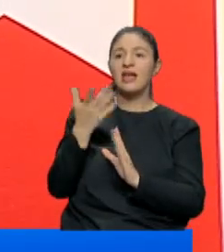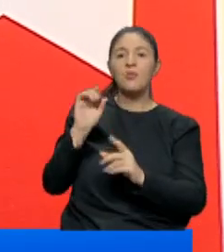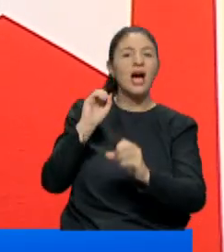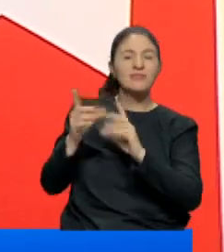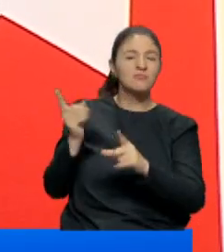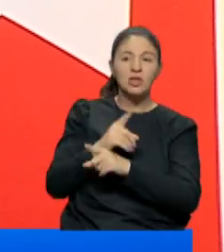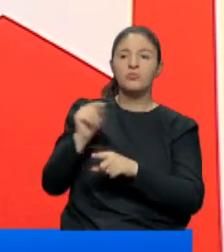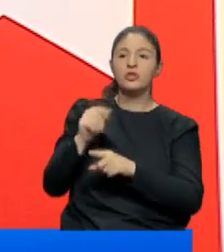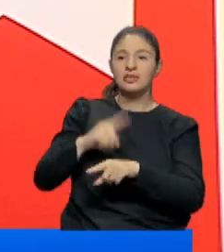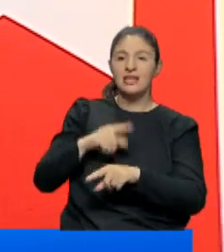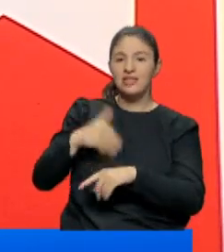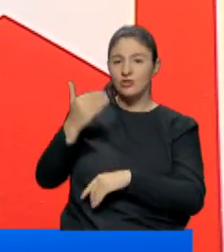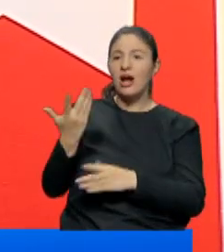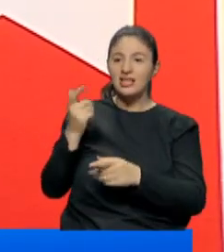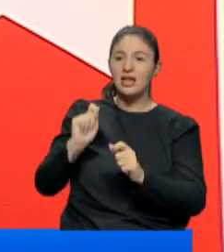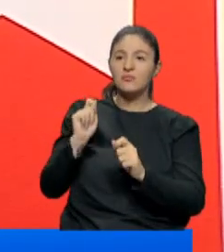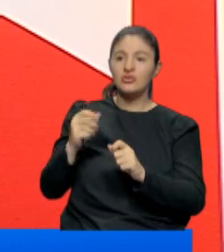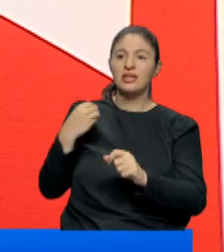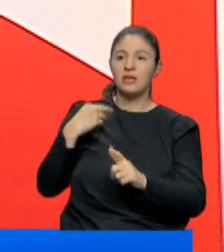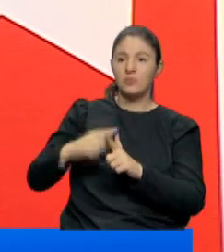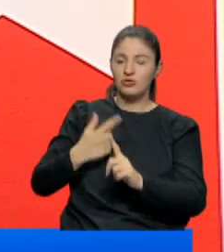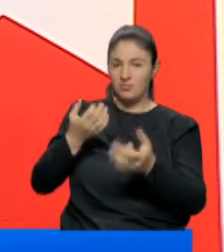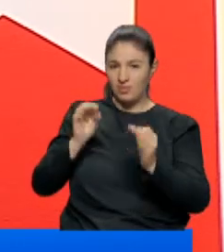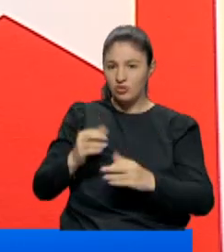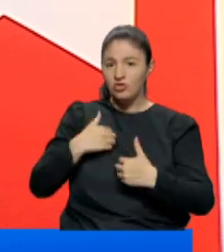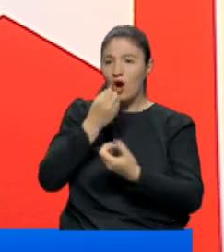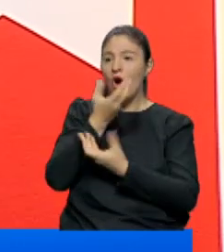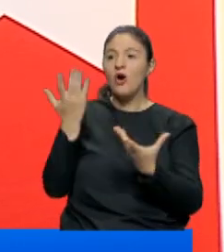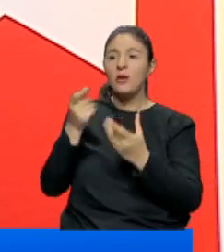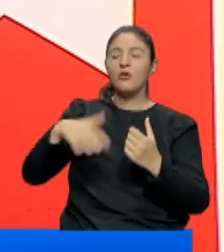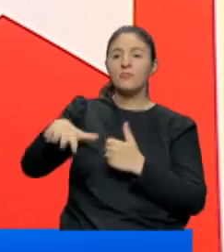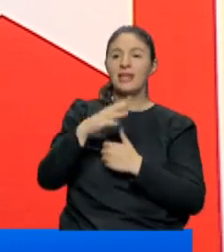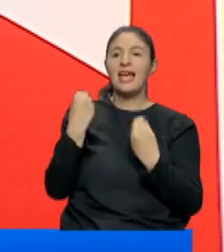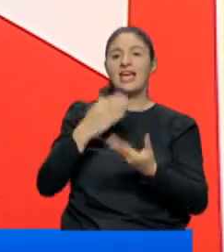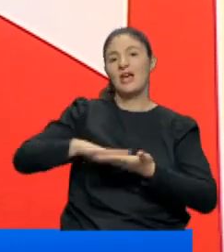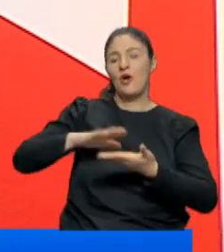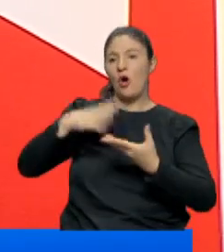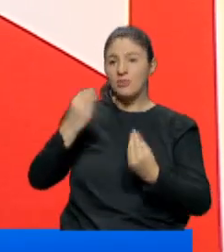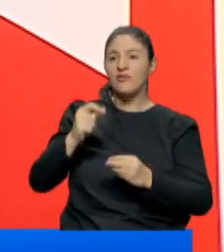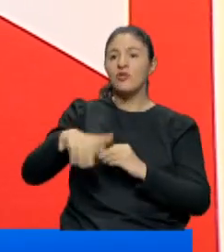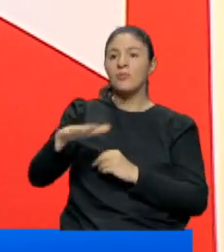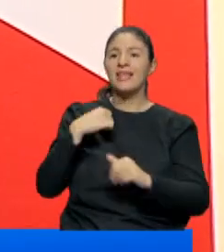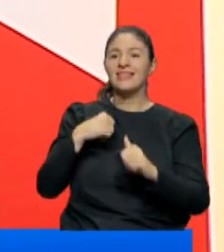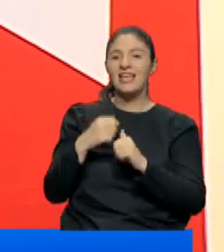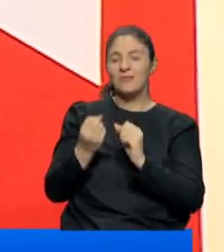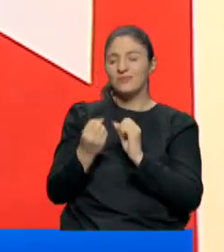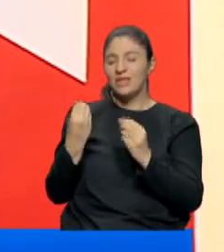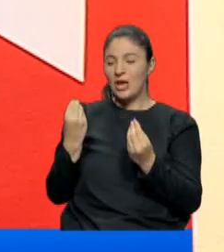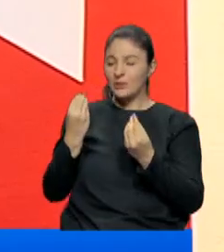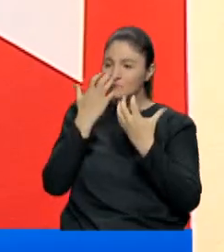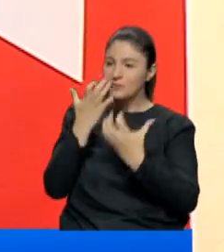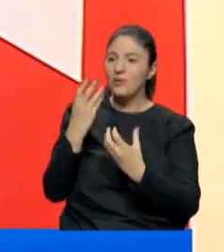açıklar şimdi bu saatten sonra artık yapacak elime proje başlıyoruz orman ve arazileri iyileştirilmesi ve toprağın tekrar